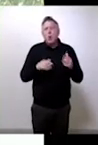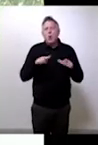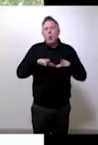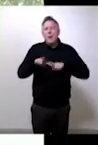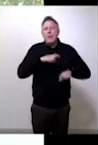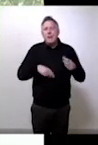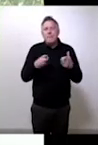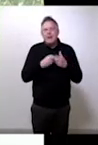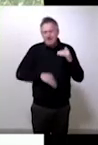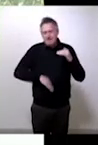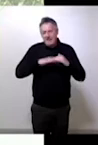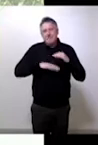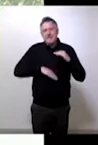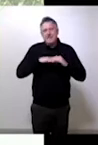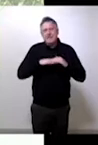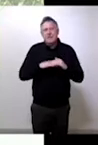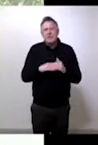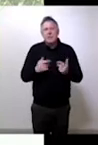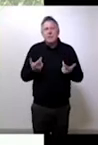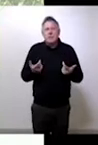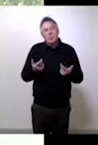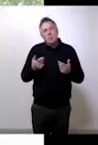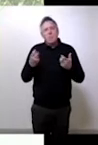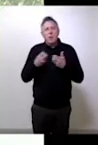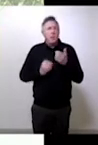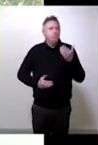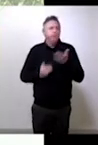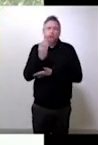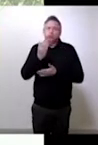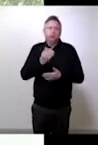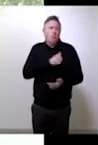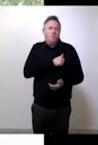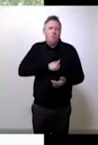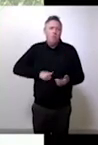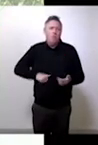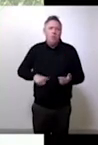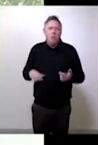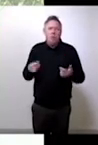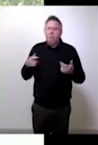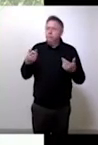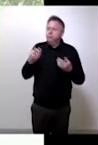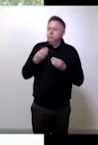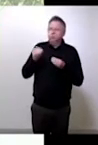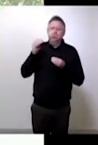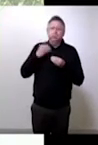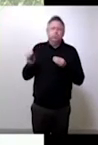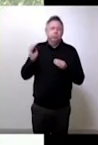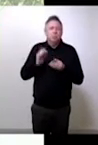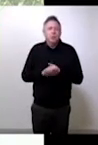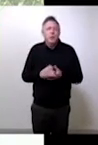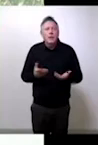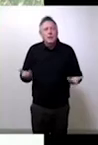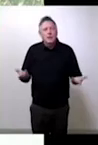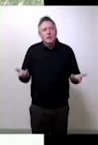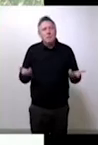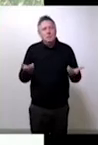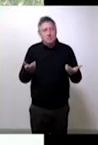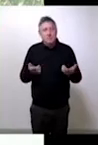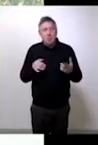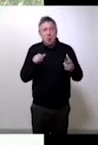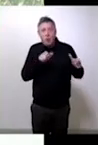sont aujourd'hui considérés comme excessifs, et lorsque, bien sûr, ils ne rentrent plus dans le cadre de l'encadrement